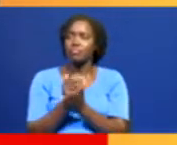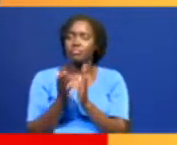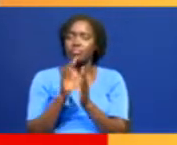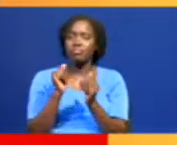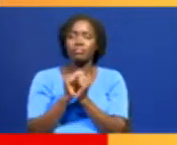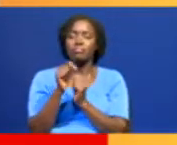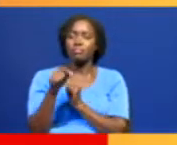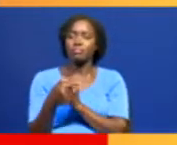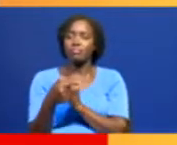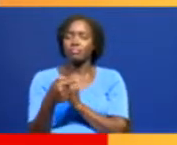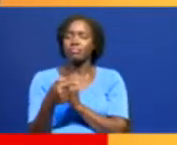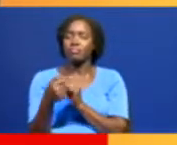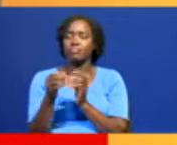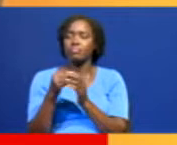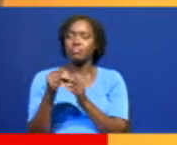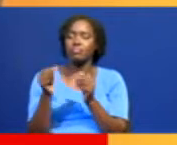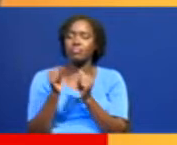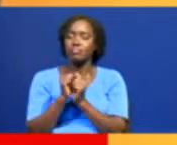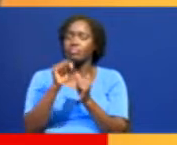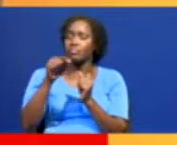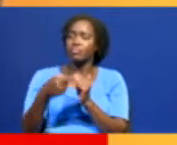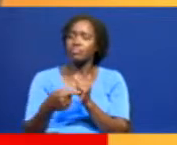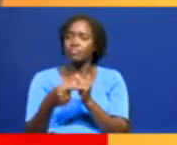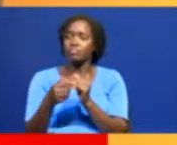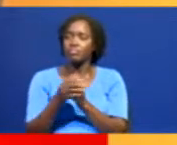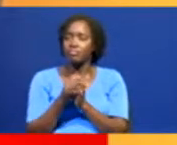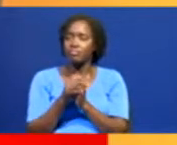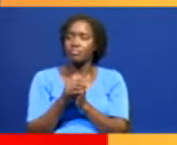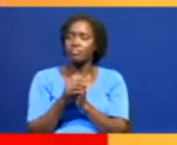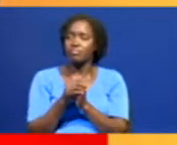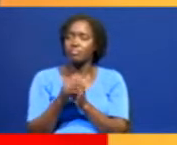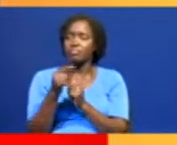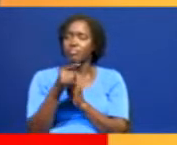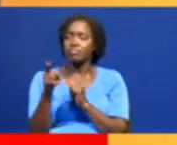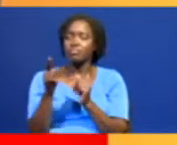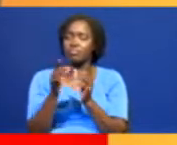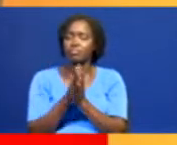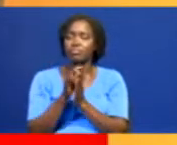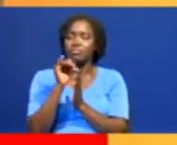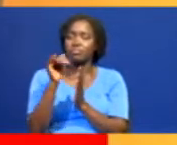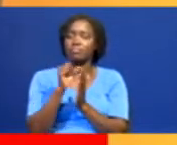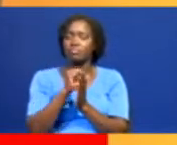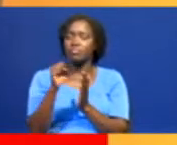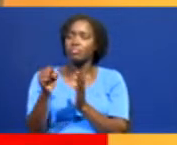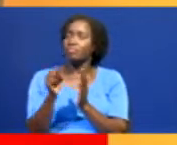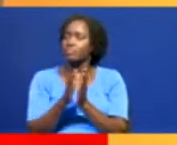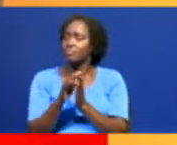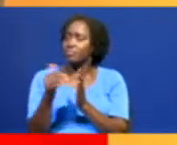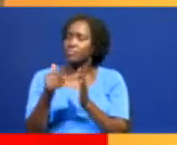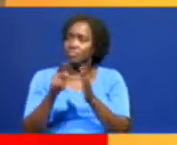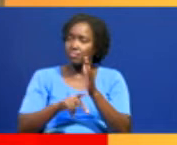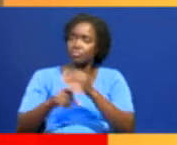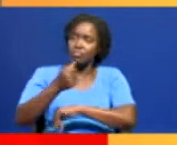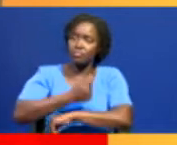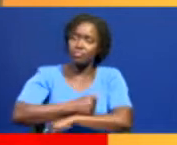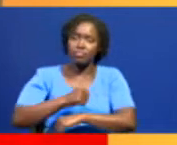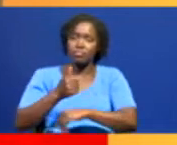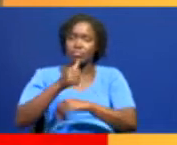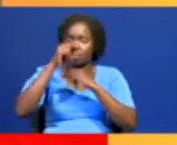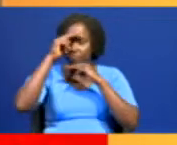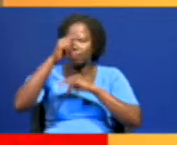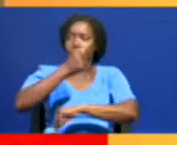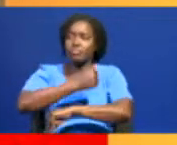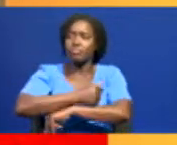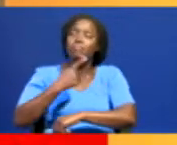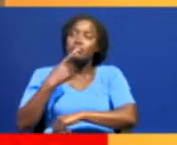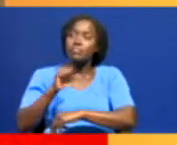1010 ama 1500, 1010 siweze kupata vizuri, kwa sababu kuna wale ambao ni wa JSS, kuna wale ambao ni primary school na wale wa secondary school. Kwa